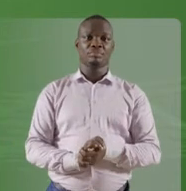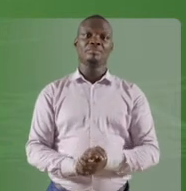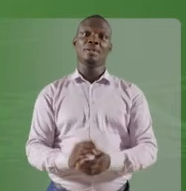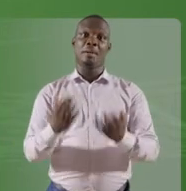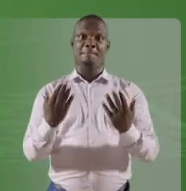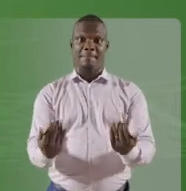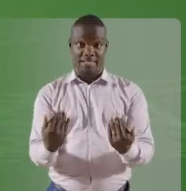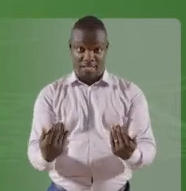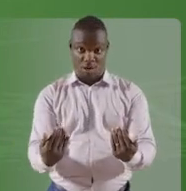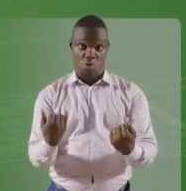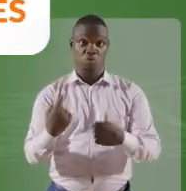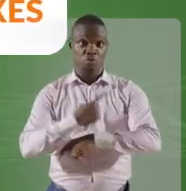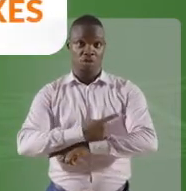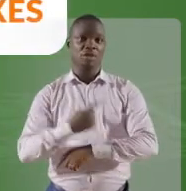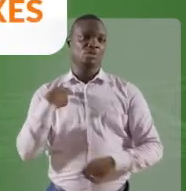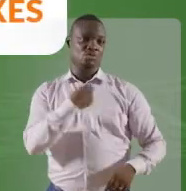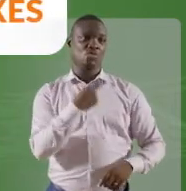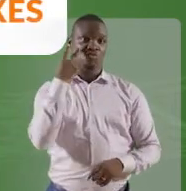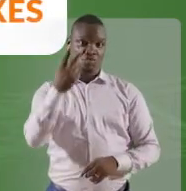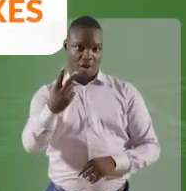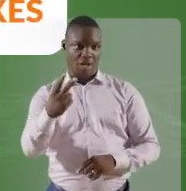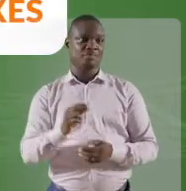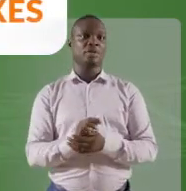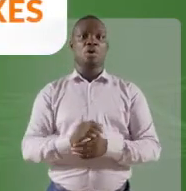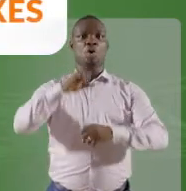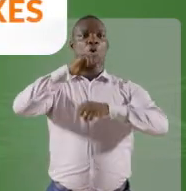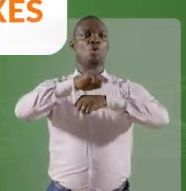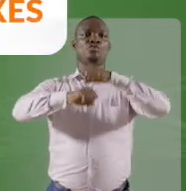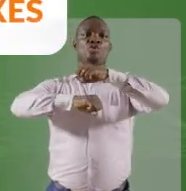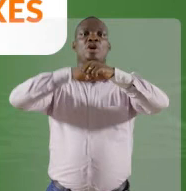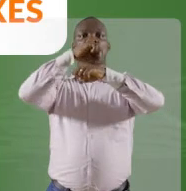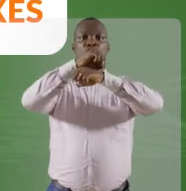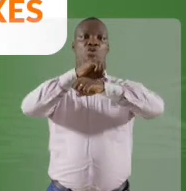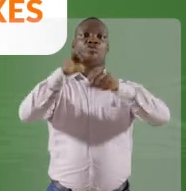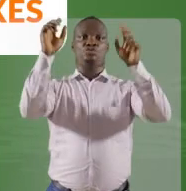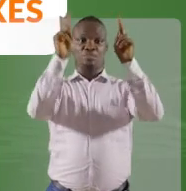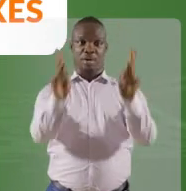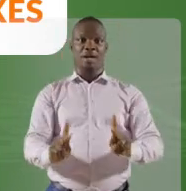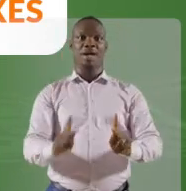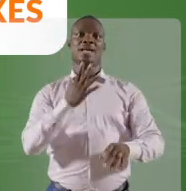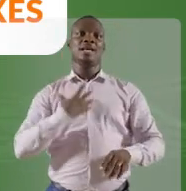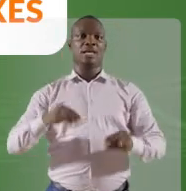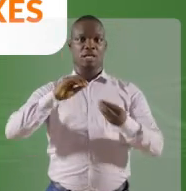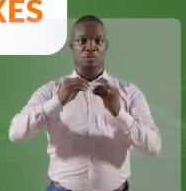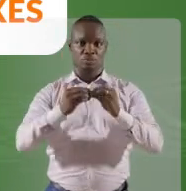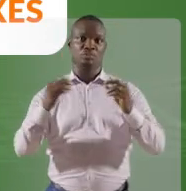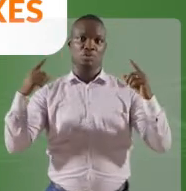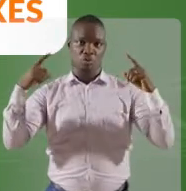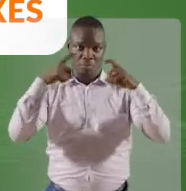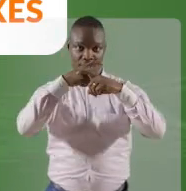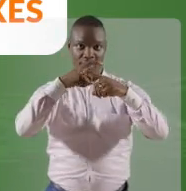Dans la partie présente, nous présentons la partie configuration du plan et nombres